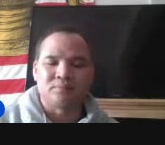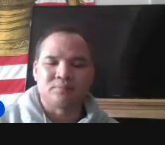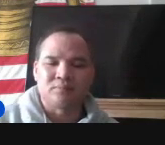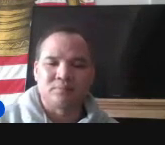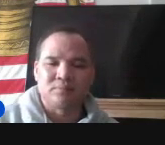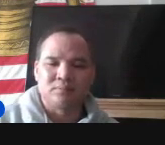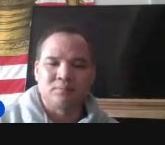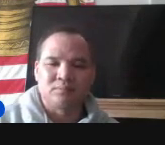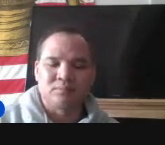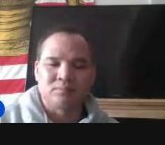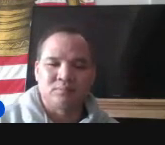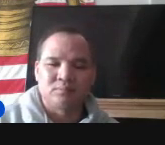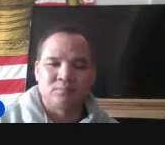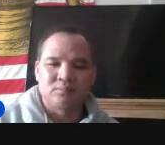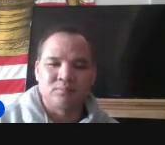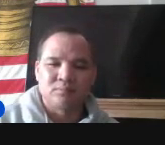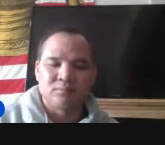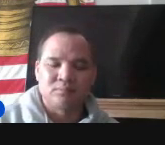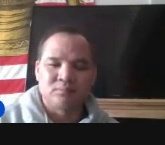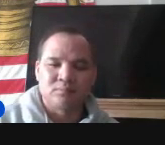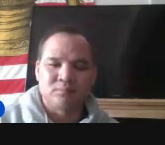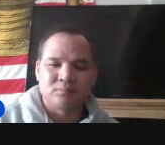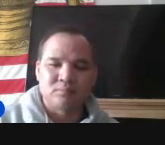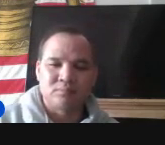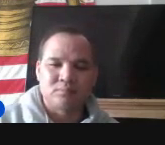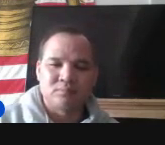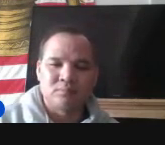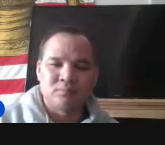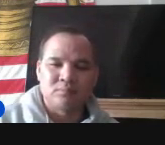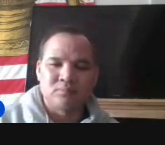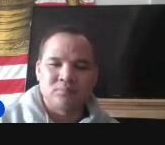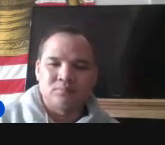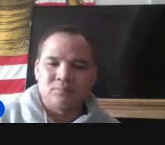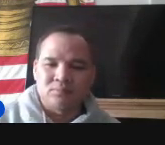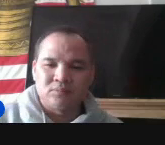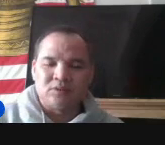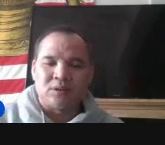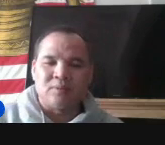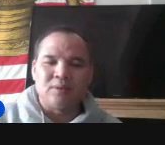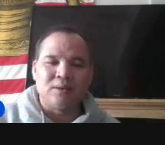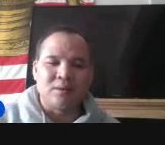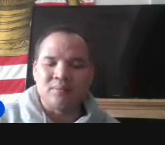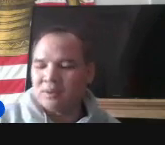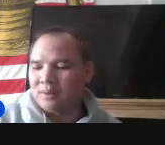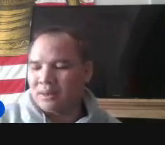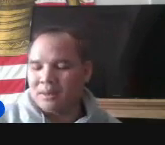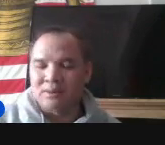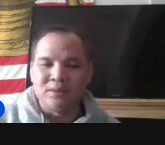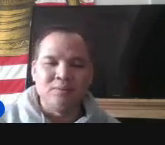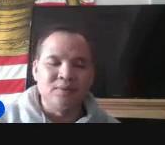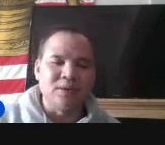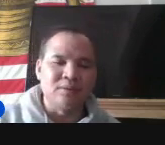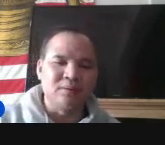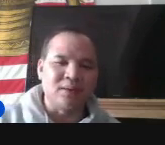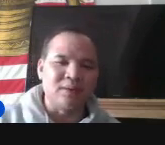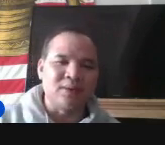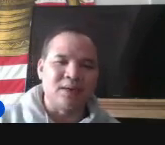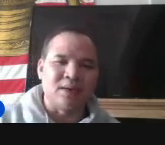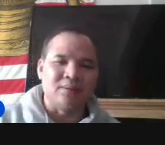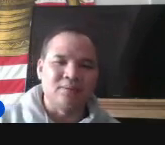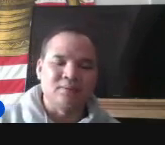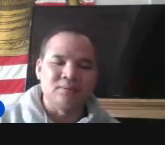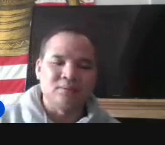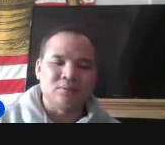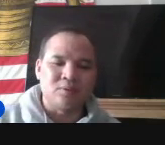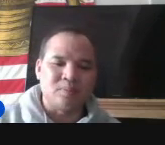องแรงหน่อย275นี่คือตัวประกันนะครับที่อยู่ในค่ายในขณะนี้เพราะฉะนั้นเนี่ยโรน